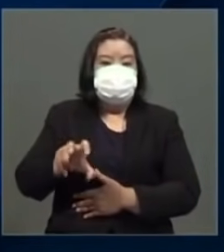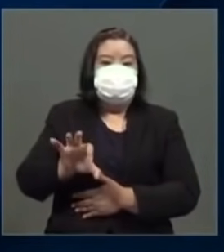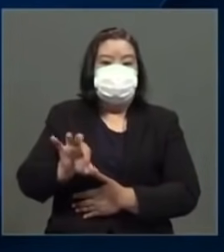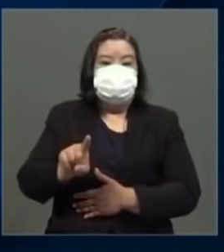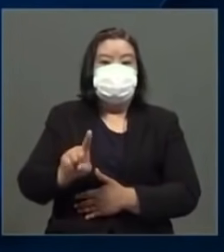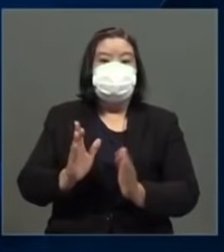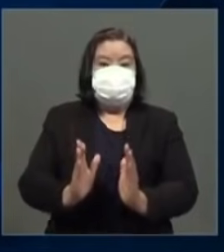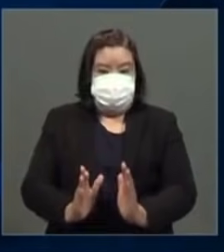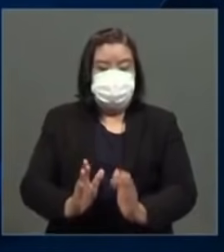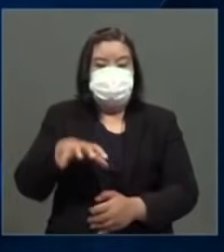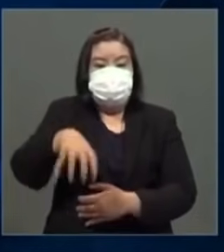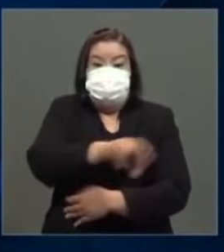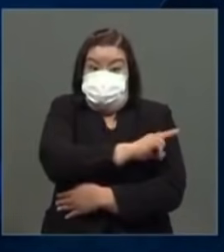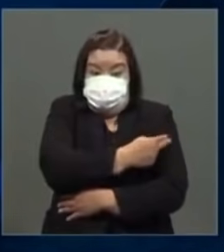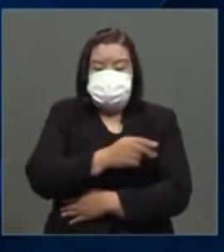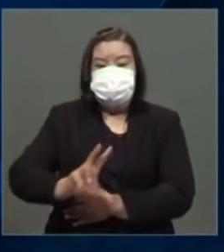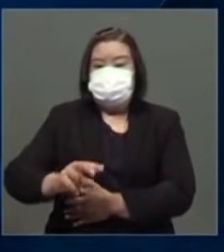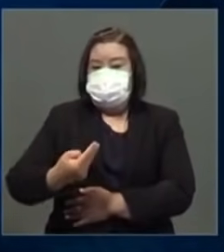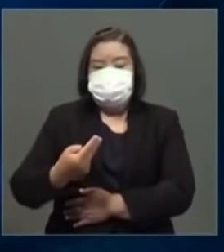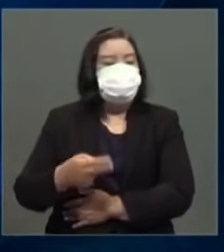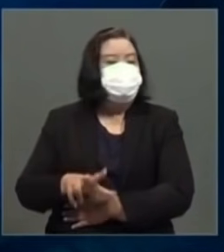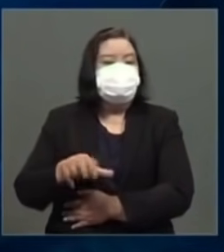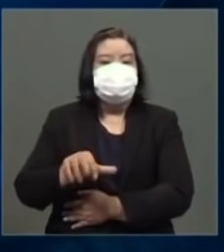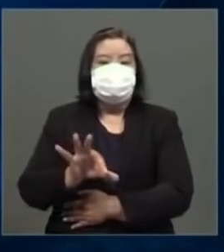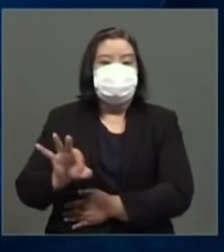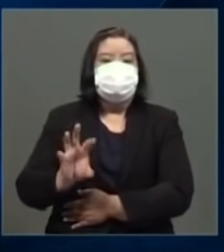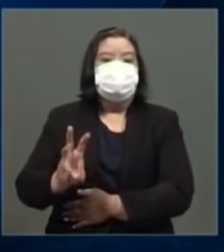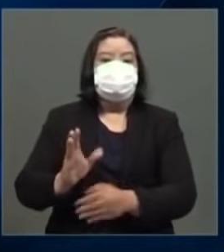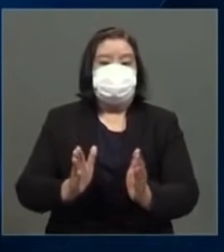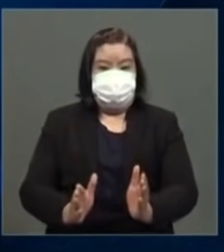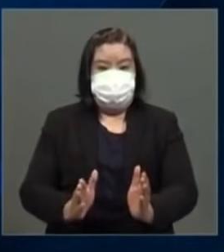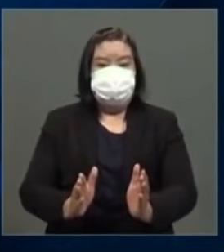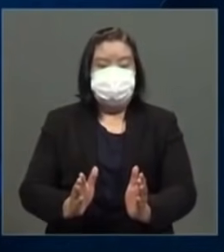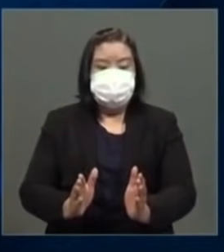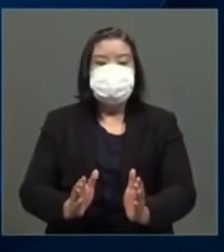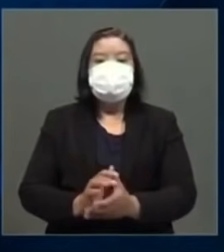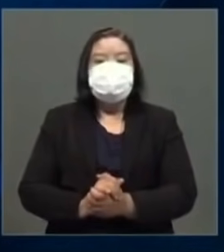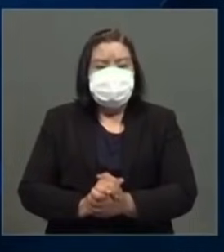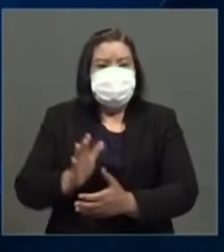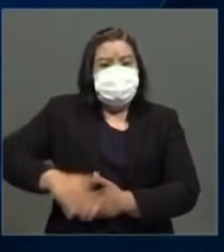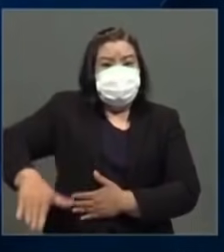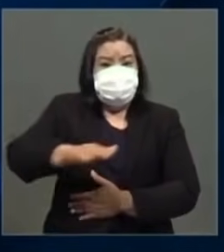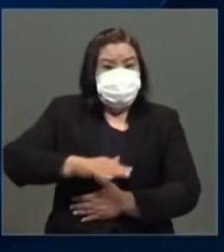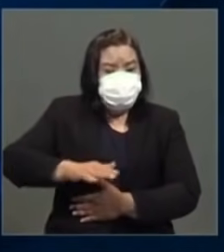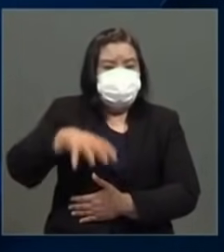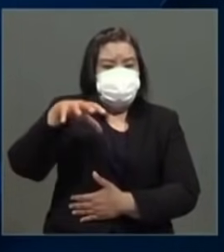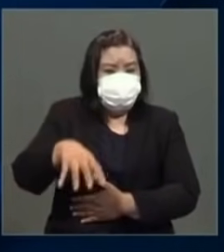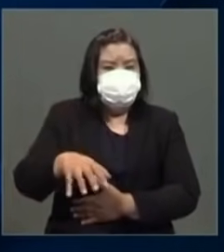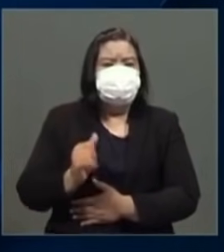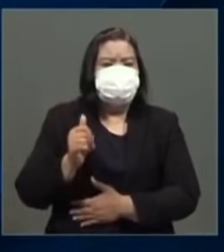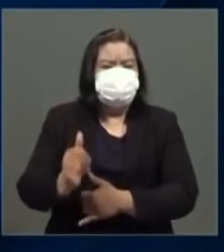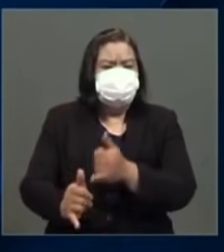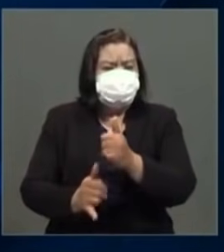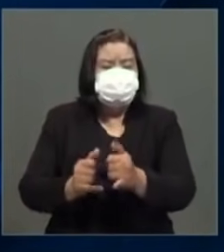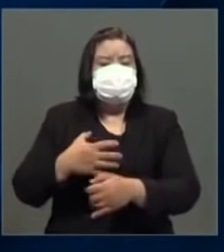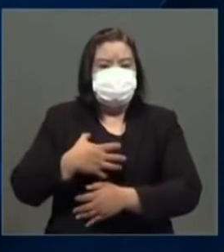32,391 อยู่ในโรงพยาบาล 32,906ตรงนี้แหละครับที่แต่ละคนที่เข้ามาต้องการวันน